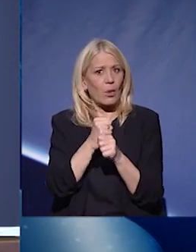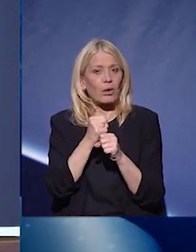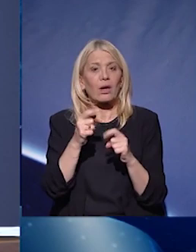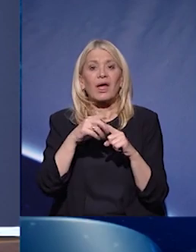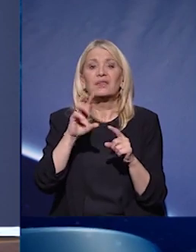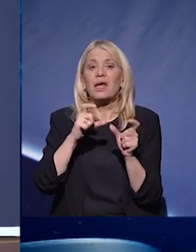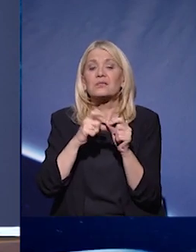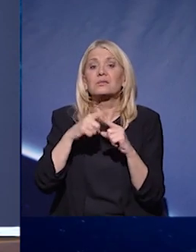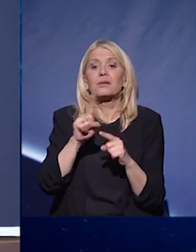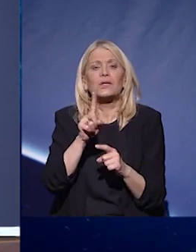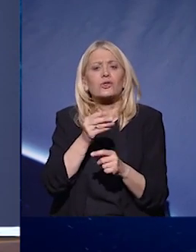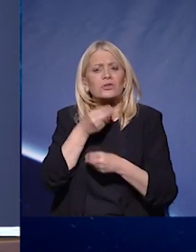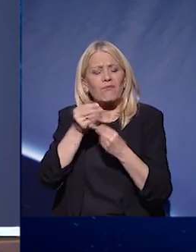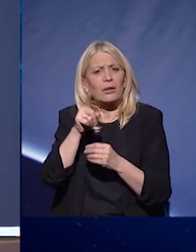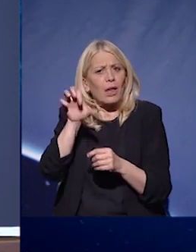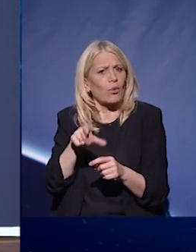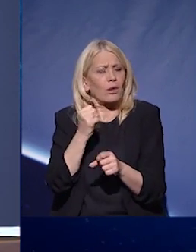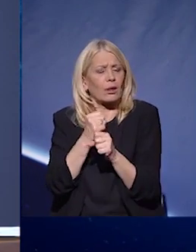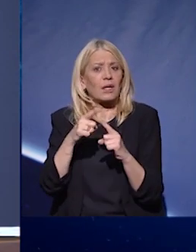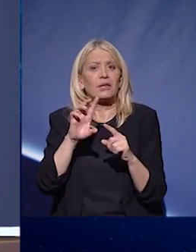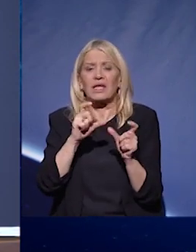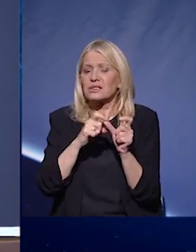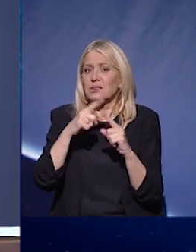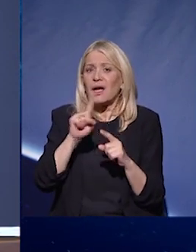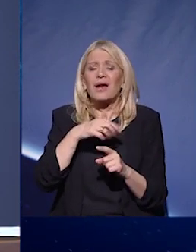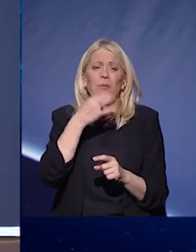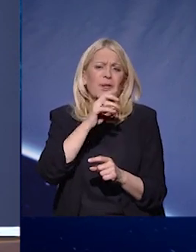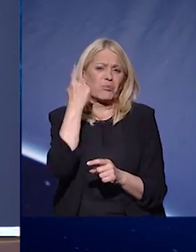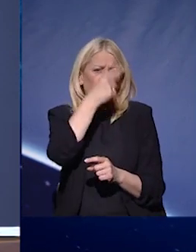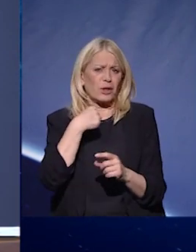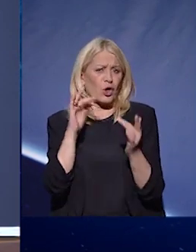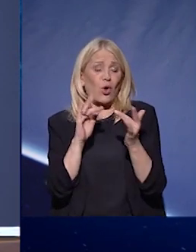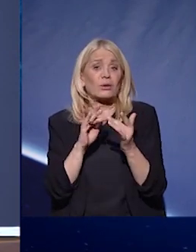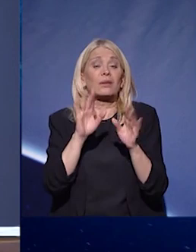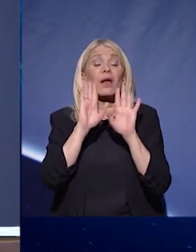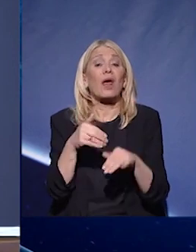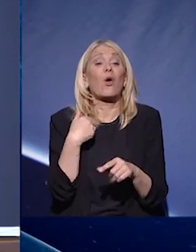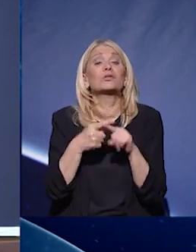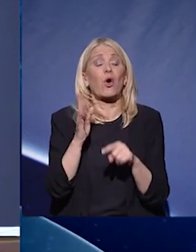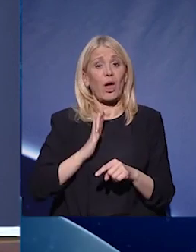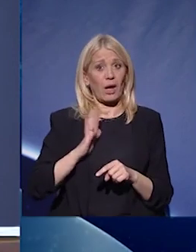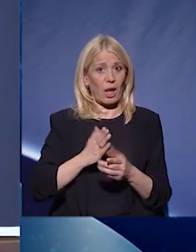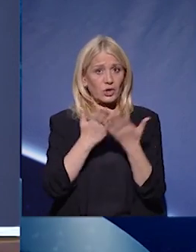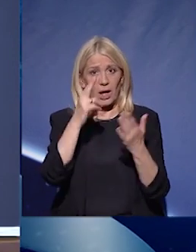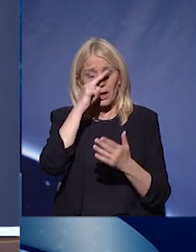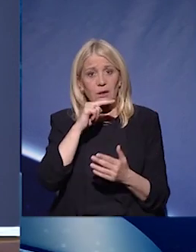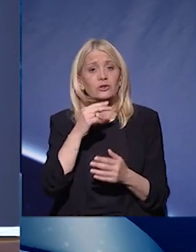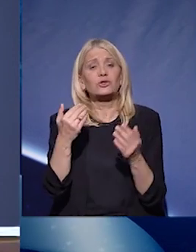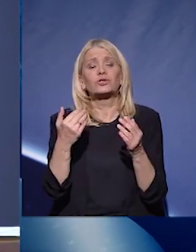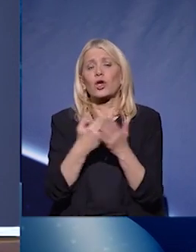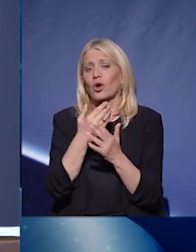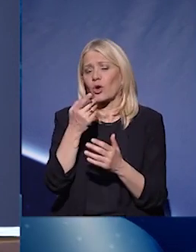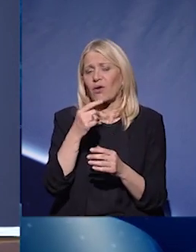zbog čega ga savjetujete da se ne testira, i ne pitam vas ovo zbog ličnih kontakata, već zbog građana, recimo Niša, Novog